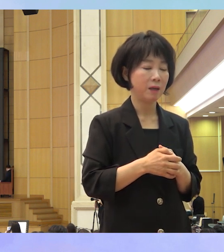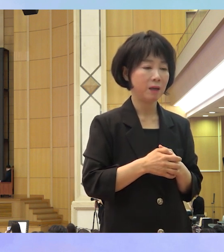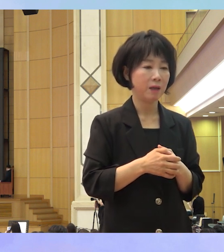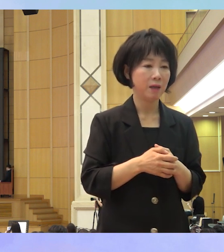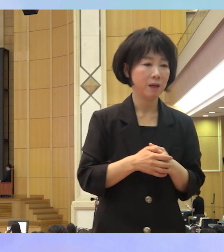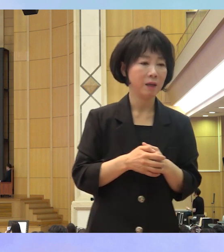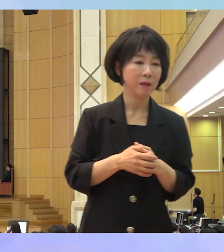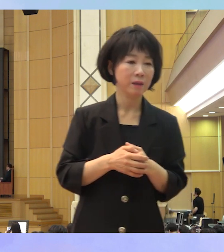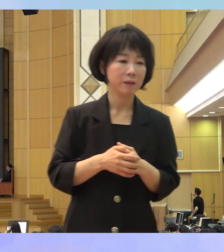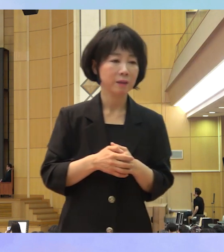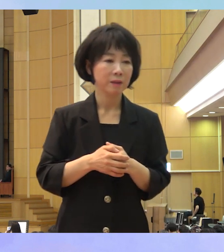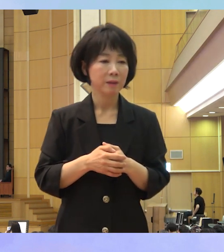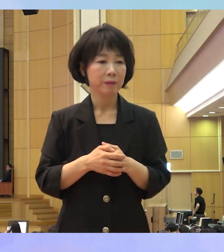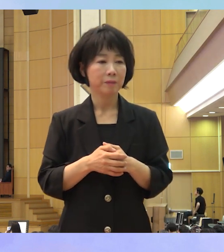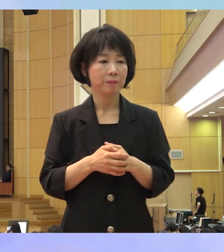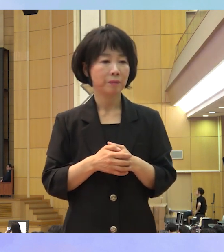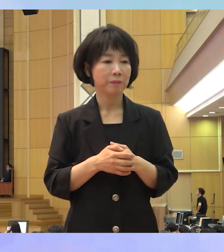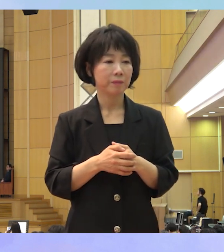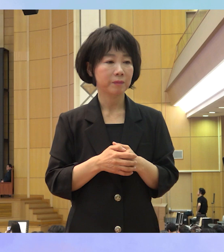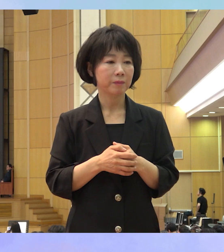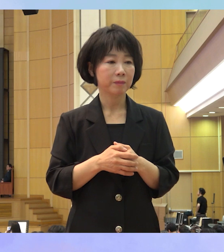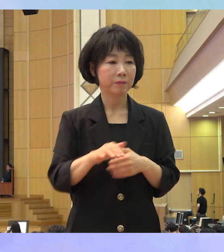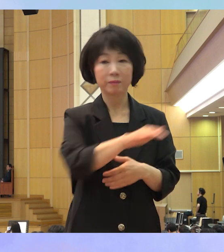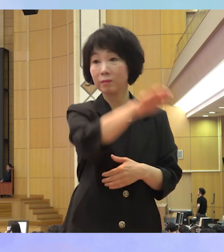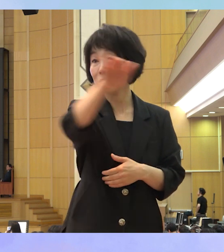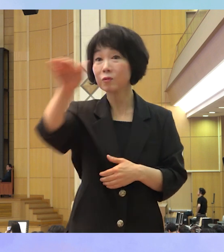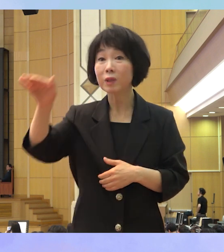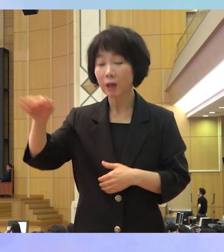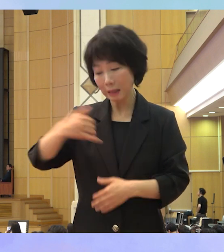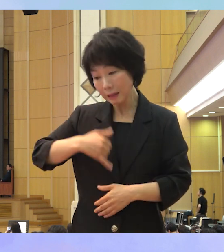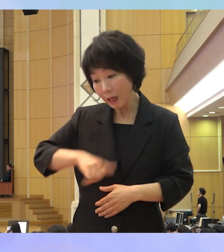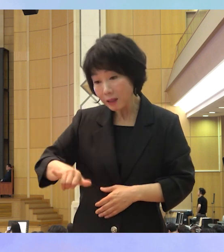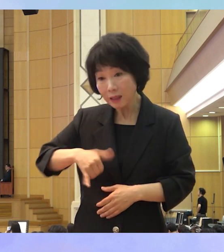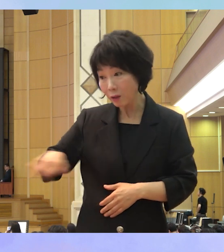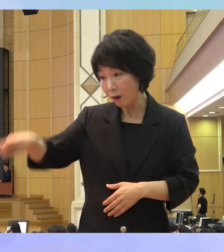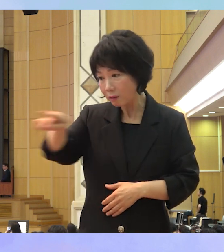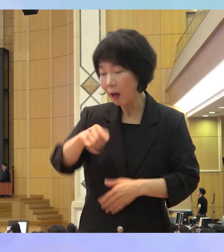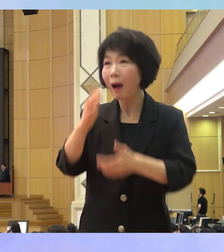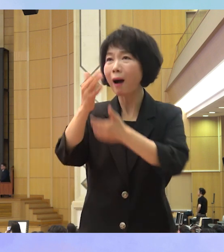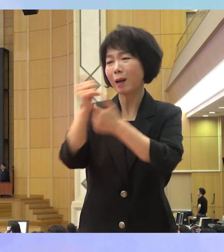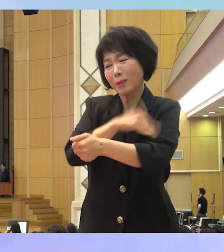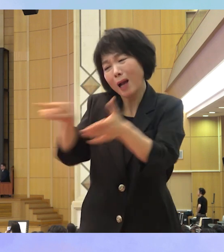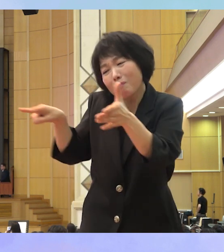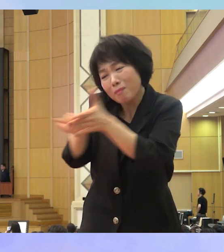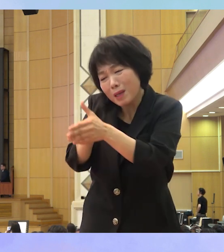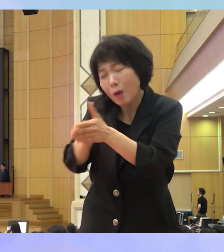위해서 늘 기도하죠. 하나님과 믿음이 가까워질 수 있도록 그걸 위해서 매일 기도하죠.